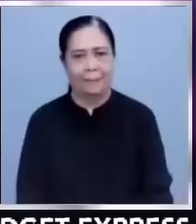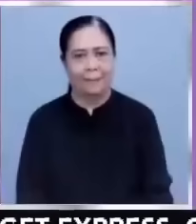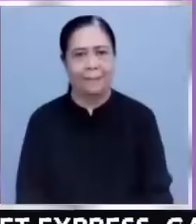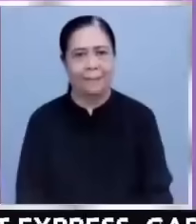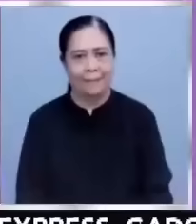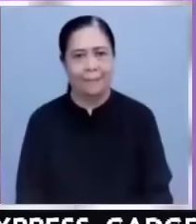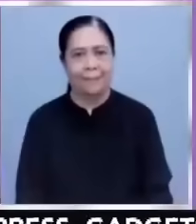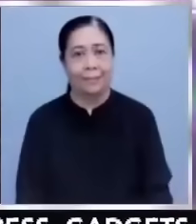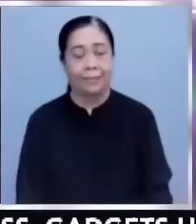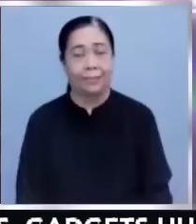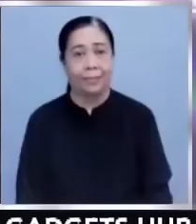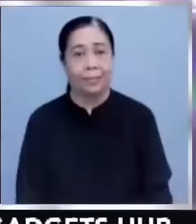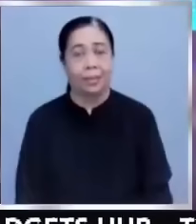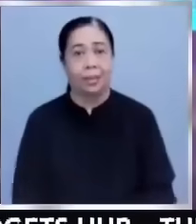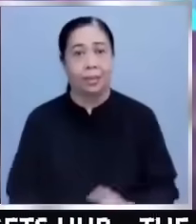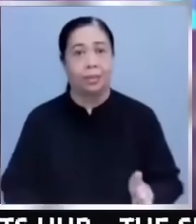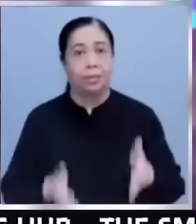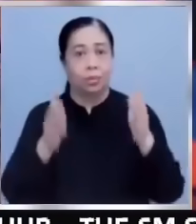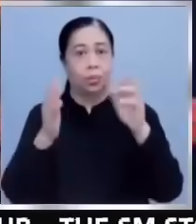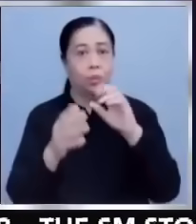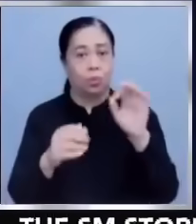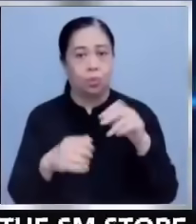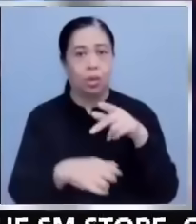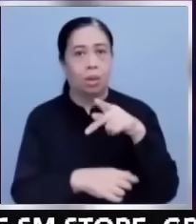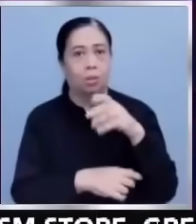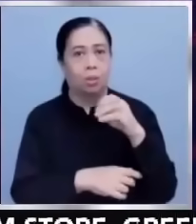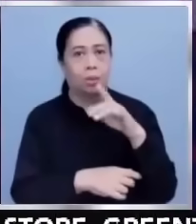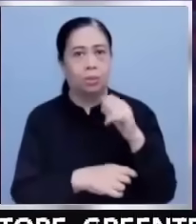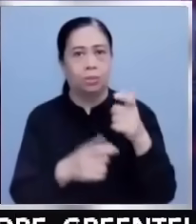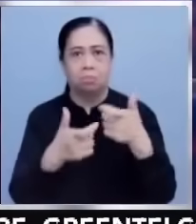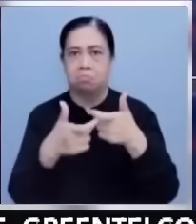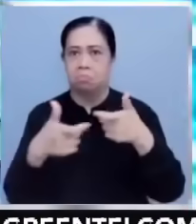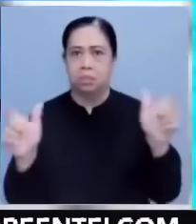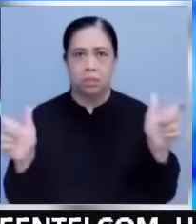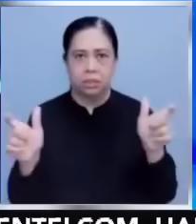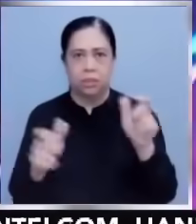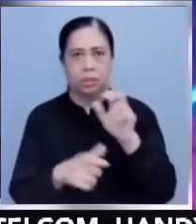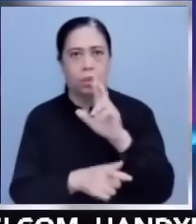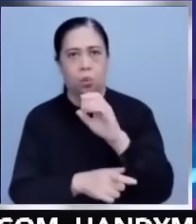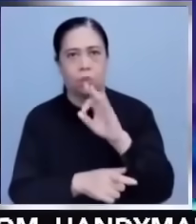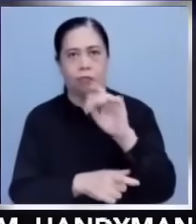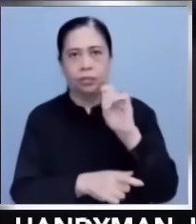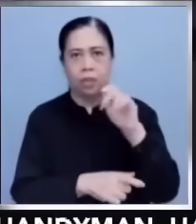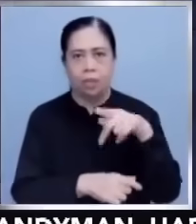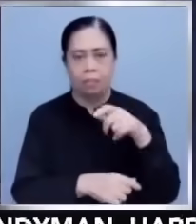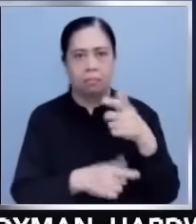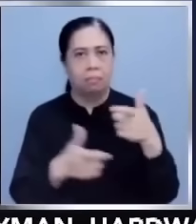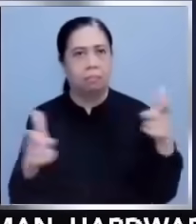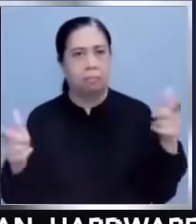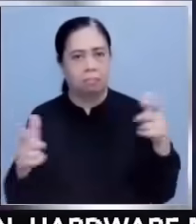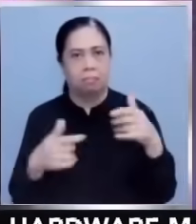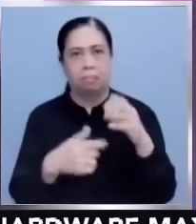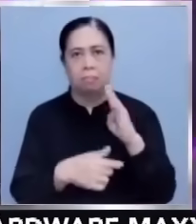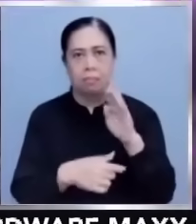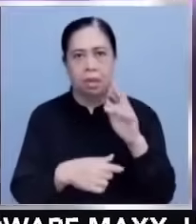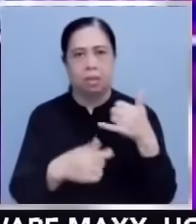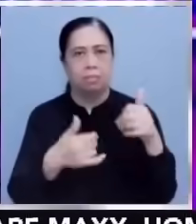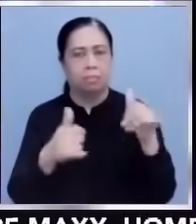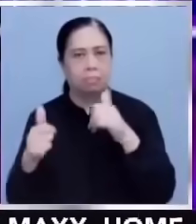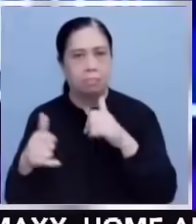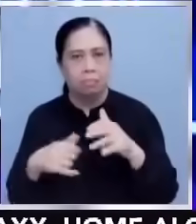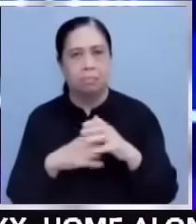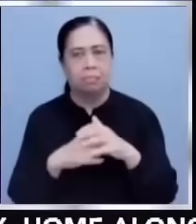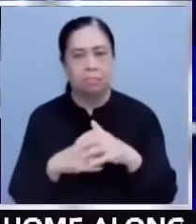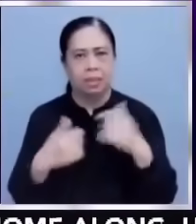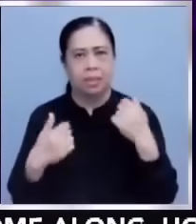The Fun Roof is tagged as Poblacion's biggest rooftop bar and playground. Pag-akyat pa lang, bubungad na ang retro neon light designs